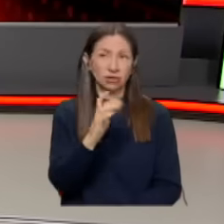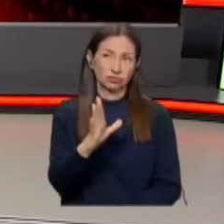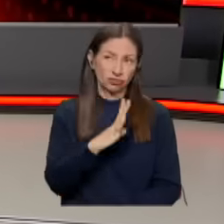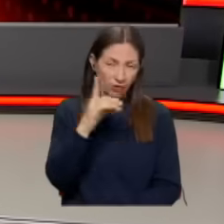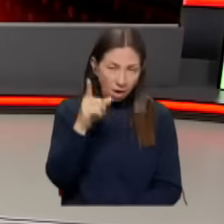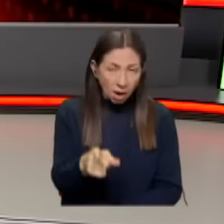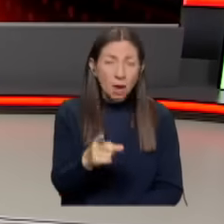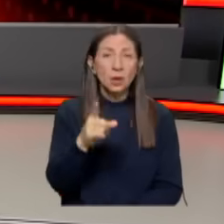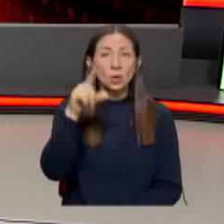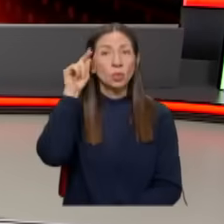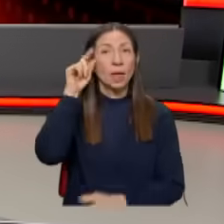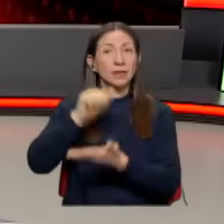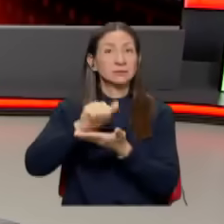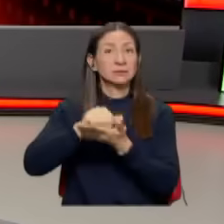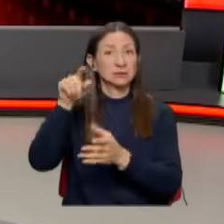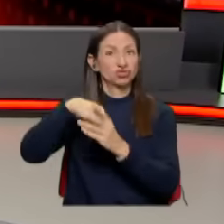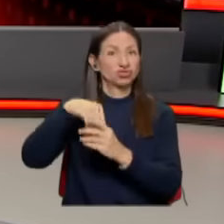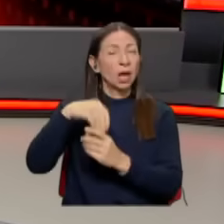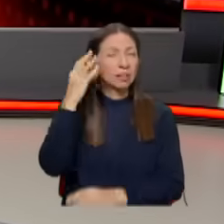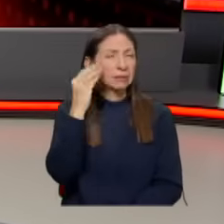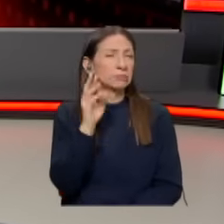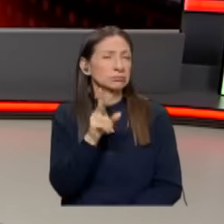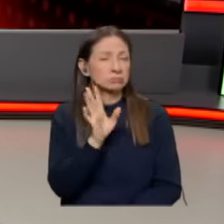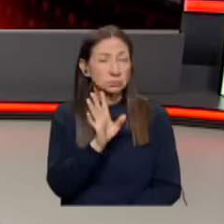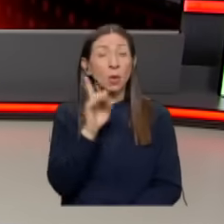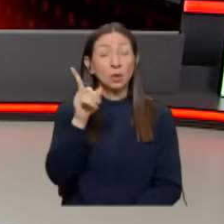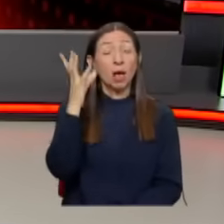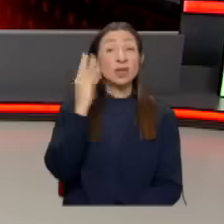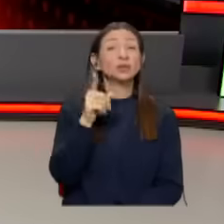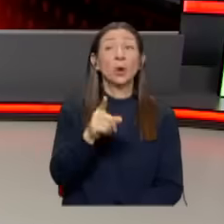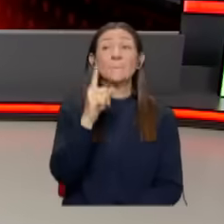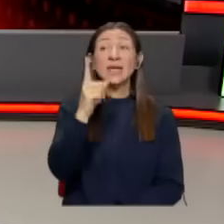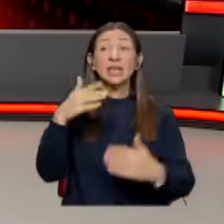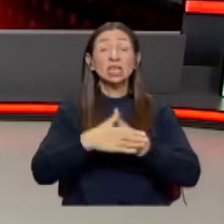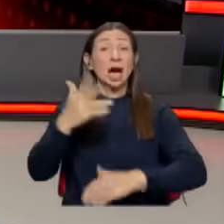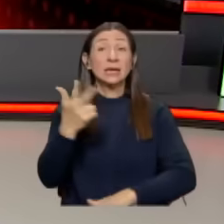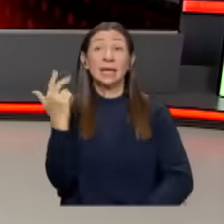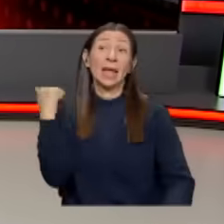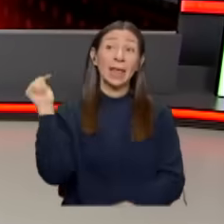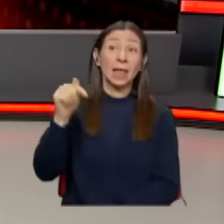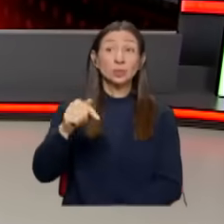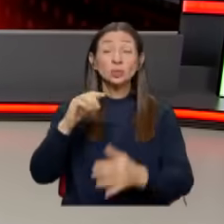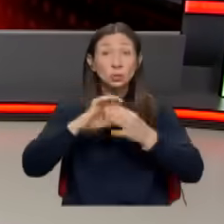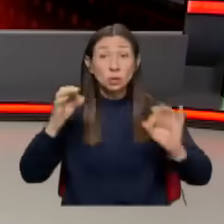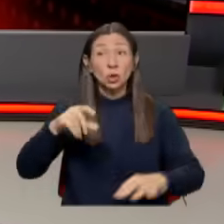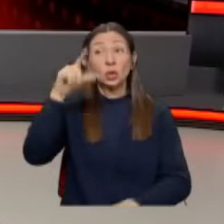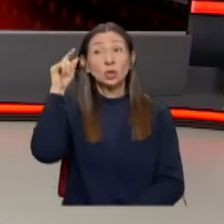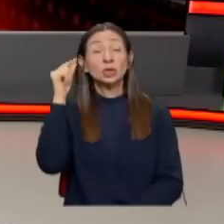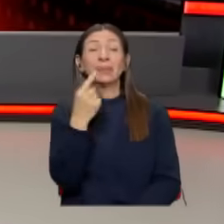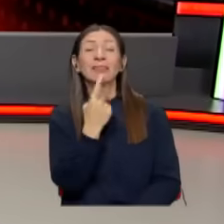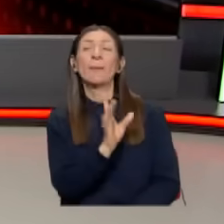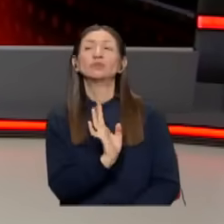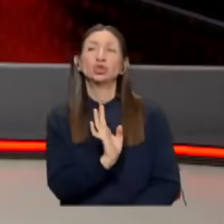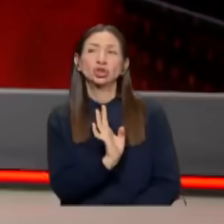vermiş Yunan basınında da anladığım kadarıyla. Oradan anlaşılan şu, bir gece ansızın gelebiliriz sözünü Yunanistan'a